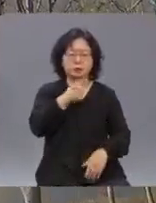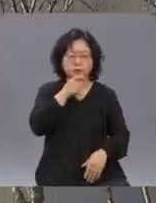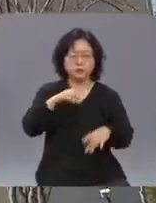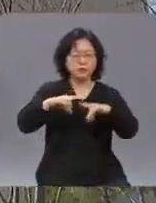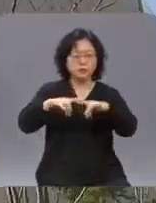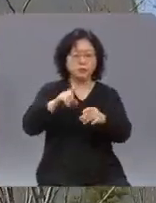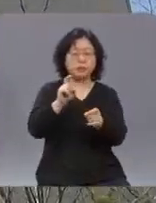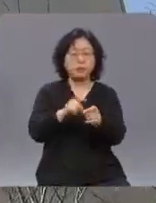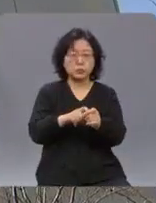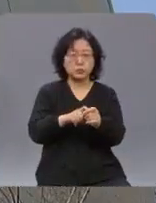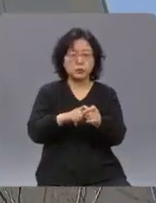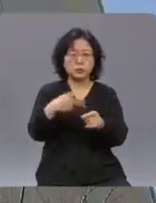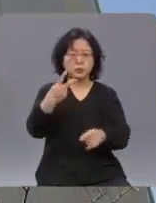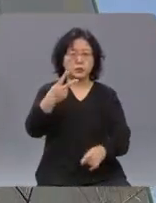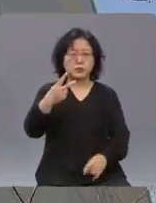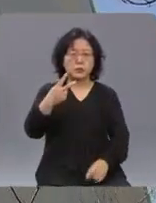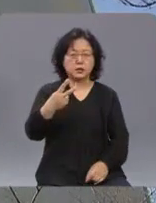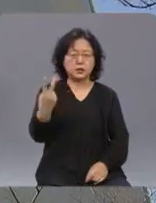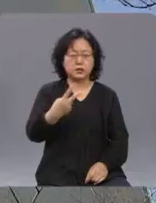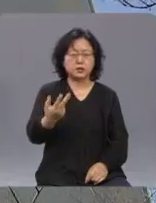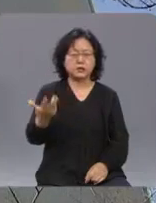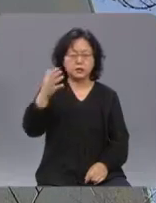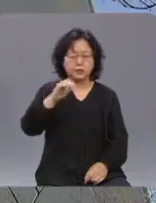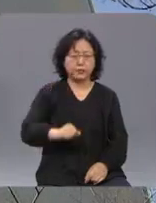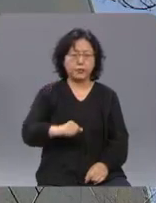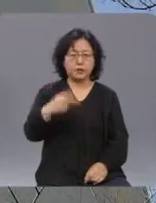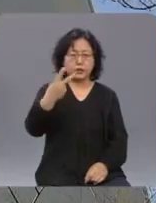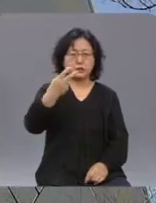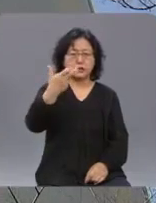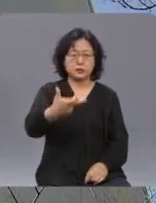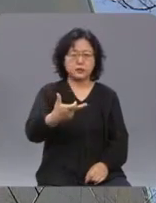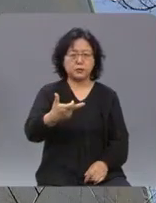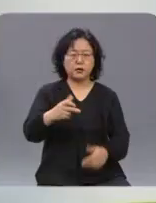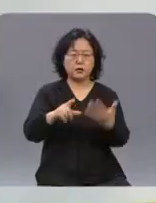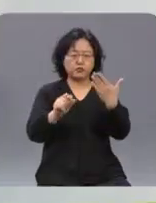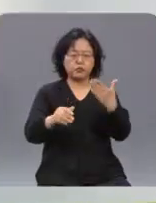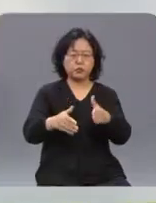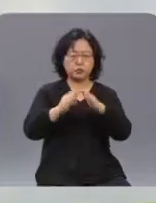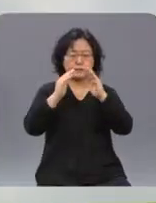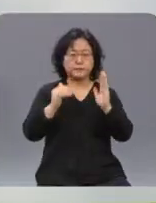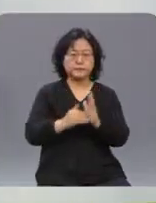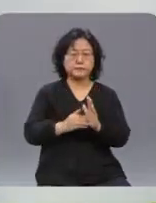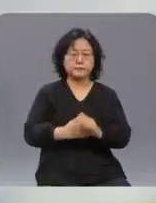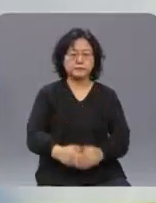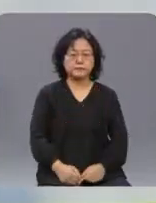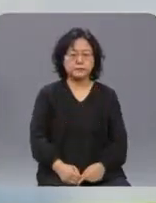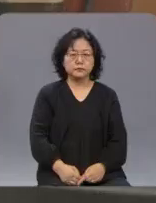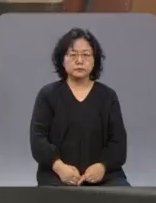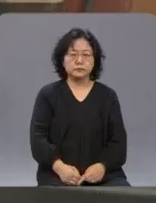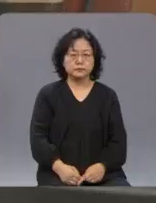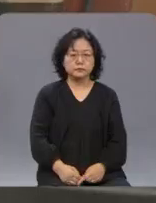공급할 목적으로 2700원에 들여 지난 2017년 9월 준공됐습니다